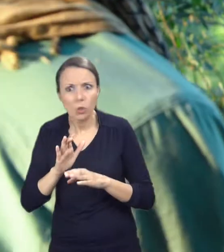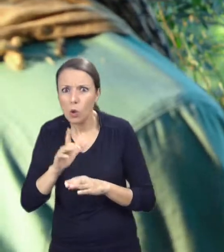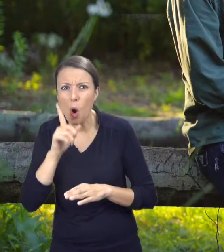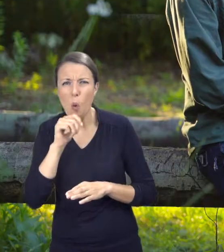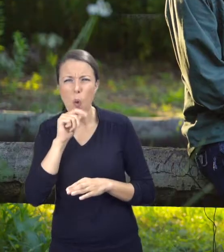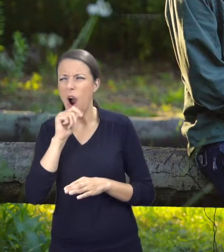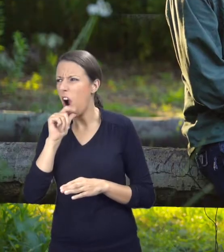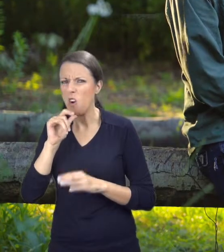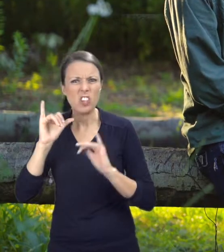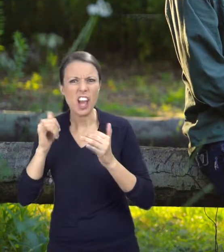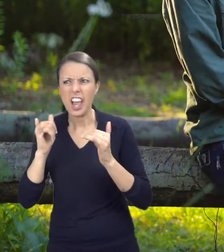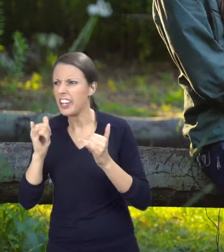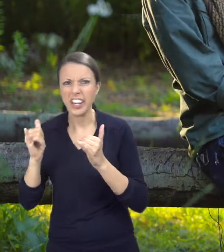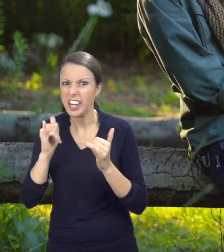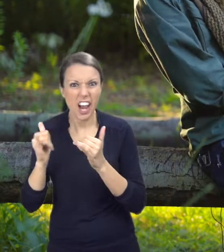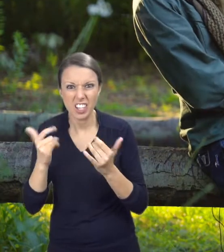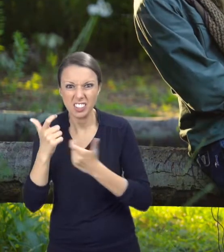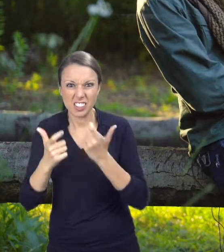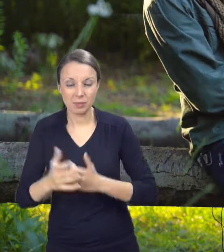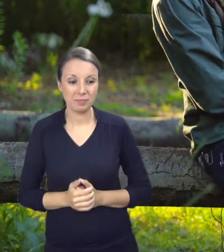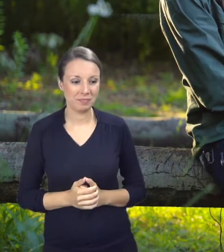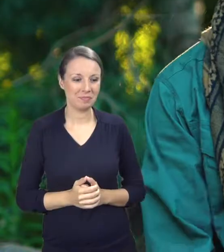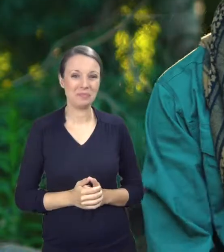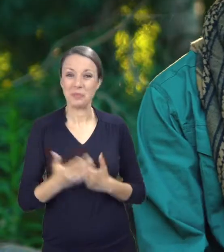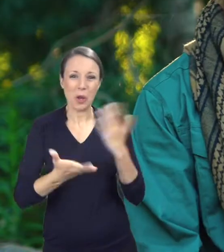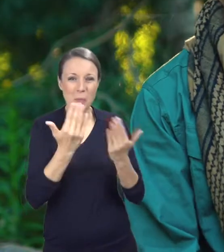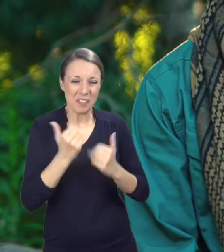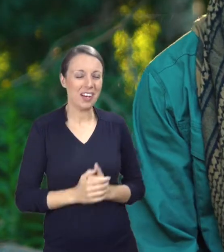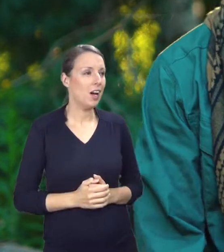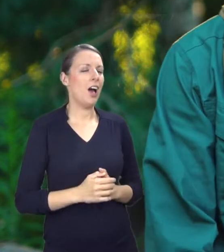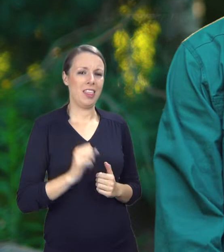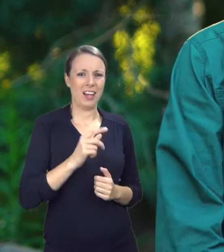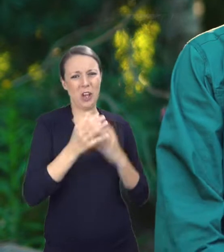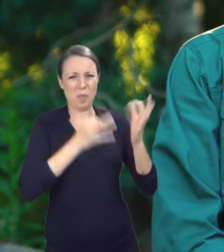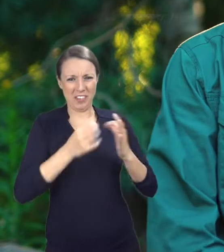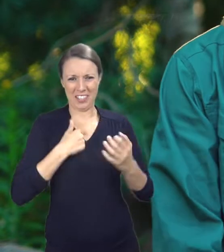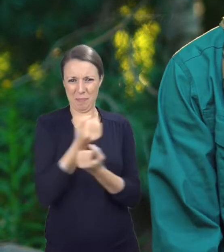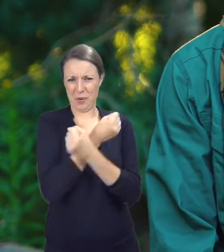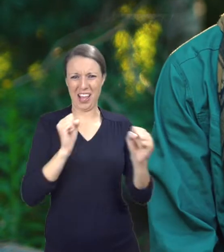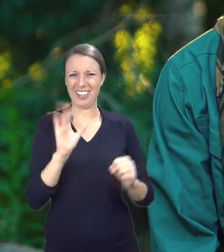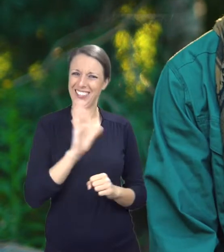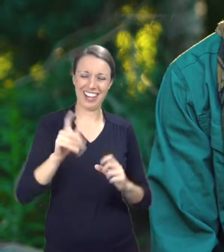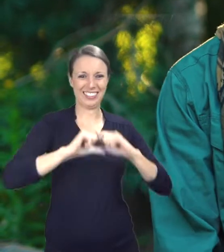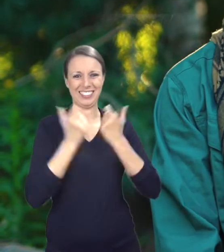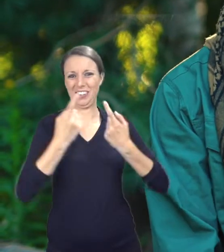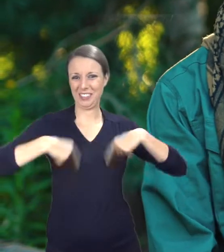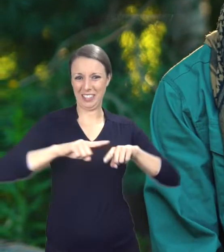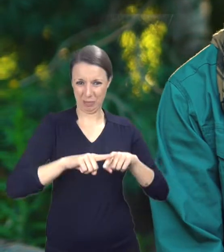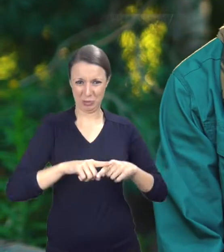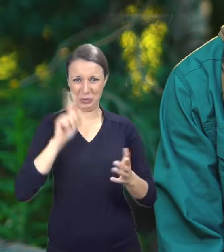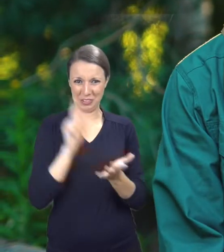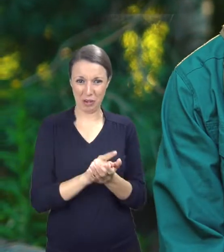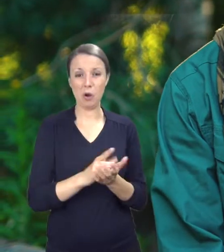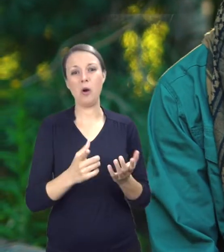nie? Opowiadaj. No nie wiem, ale w twojej opowieści to naprawdę brzmi jak czyn bohaterski. No nie, no to cała ekipa stanęła. Dobrze, uratowaliśmy chłopaka przed